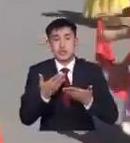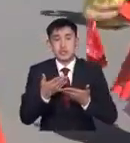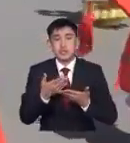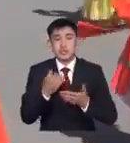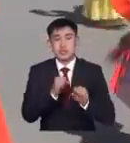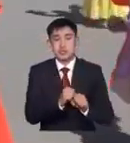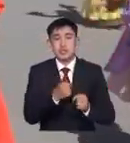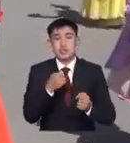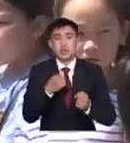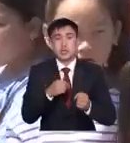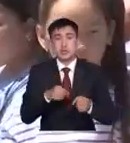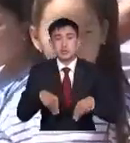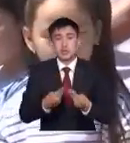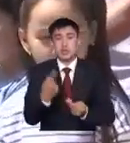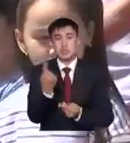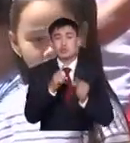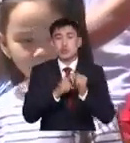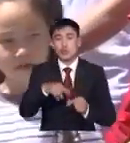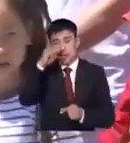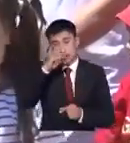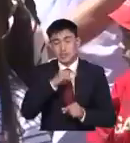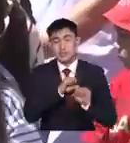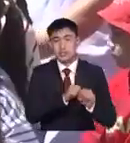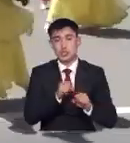Одним словом, казахи.